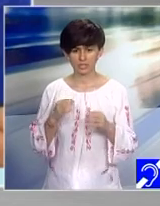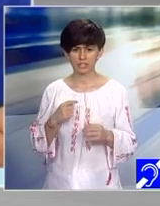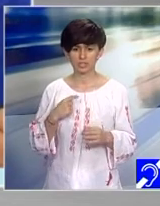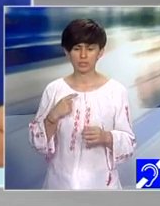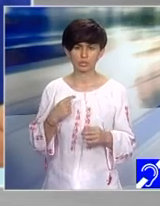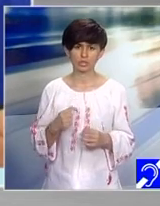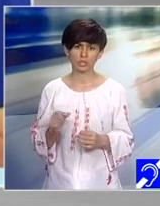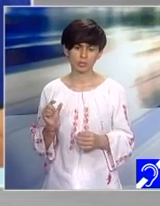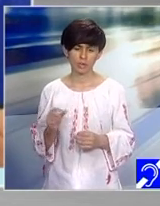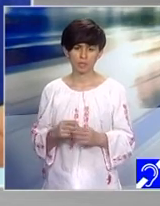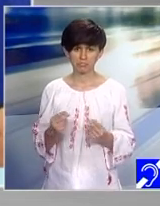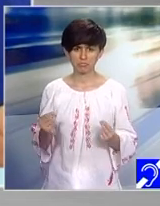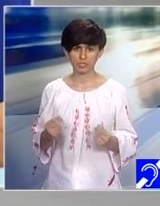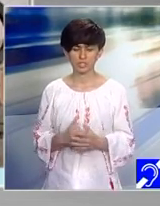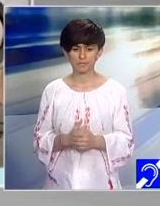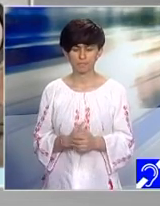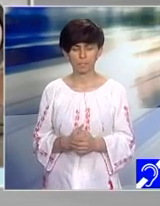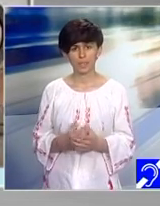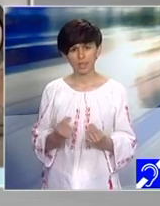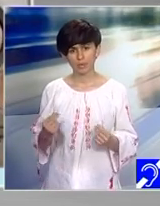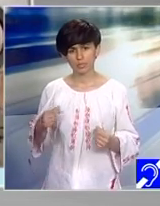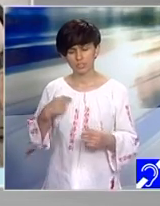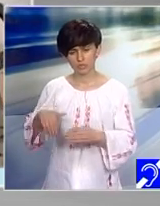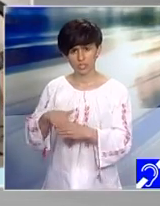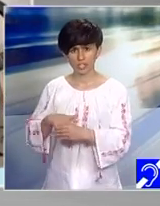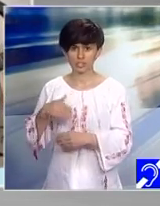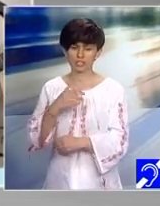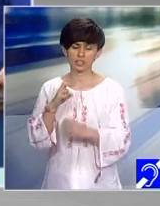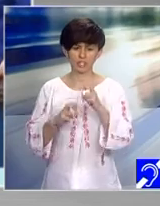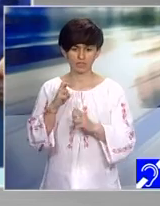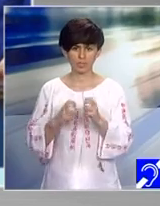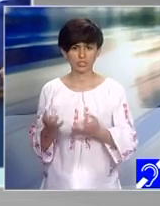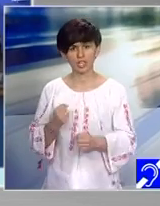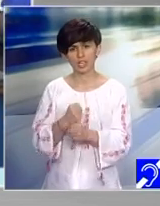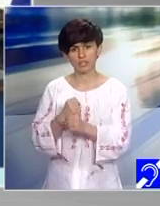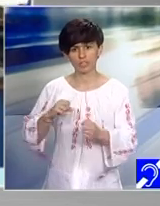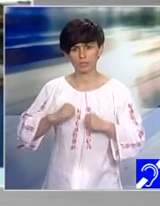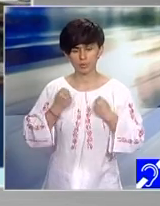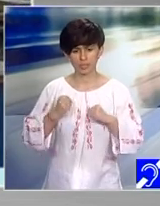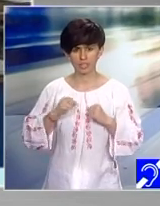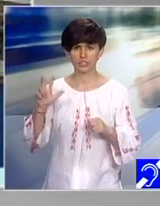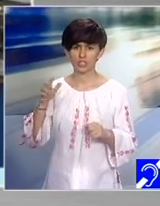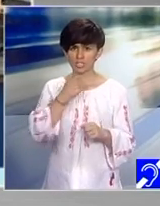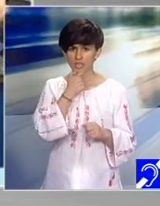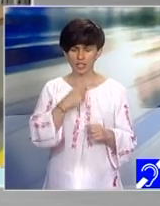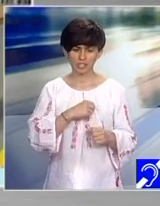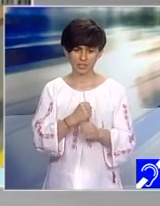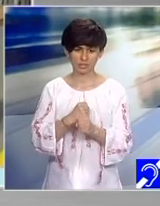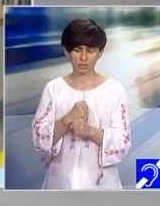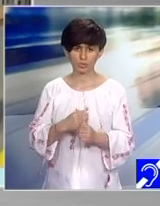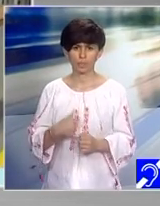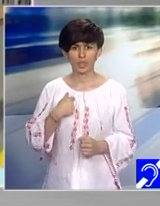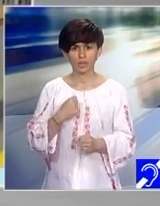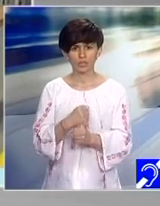de calificare în meseriile lor. Cei mai mulți sunt angajați în fabricile sau firmele la care au făcut practică în cei 3 ani de studii. O să lucrez pe